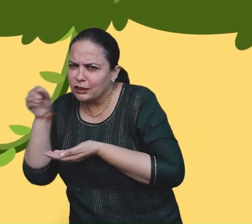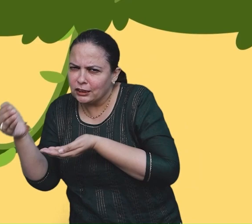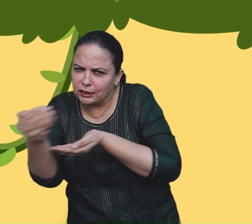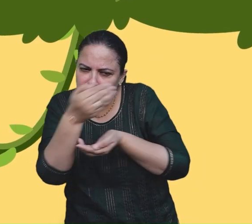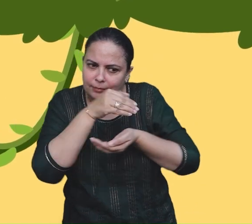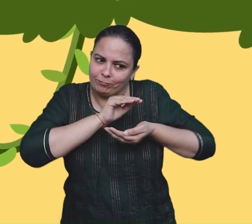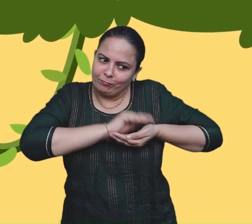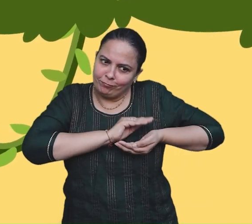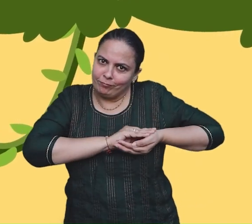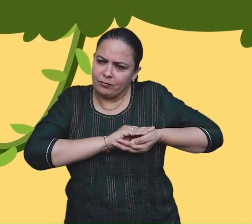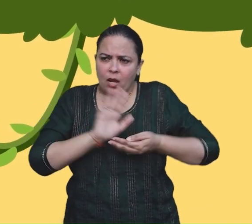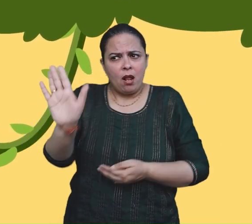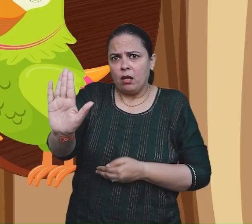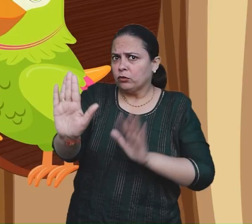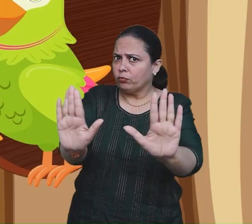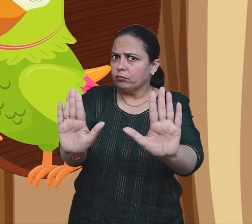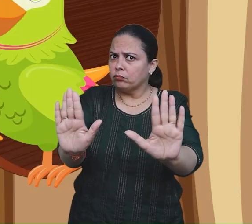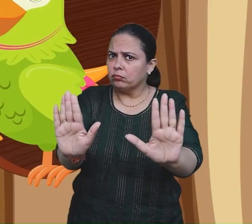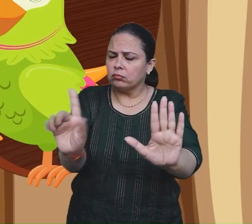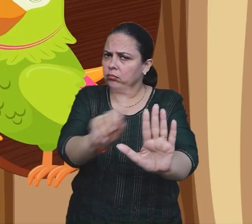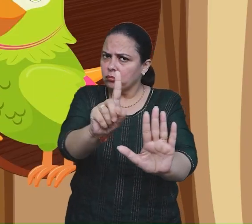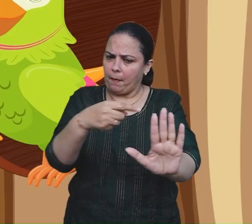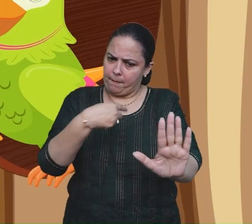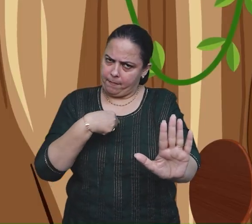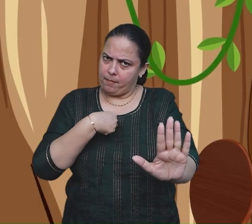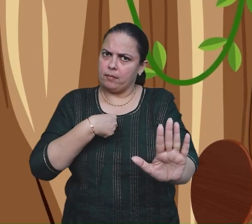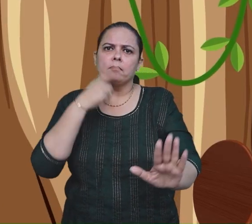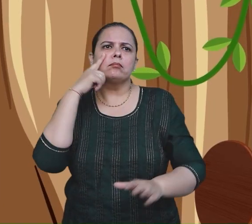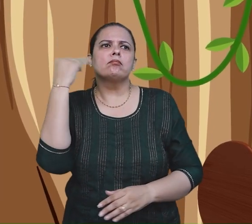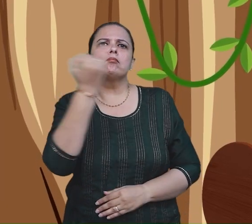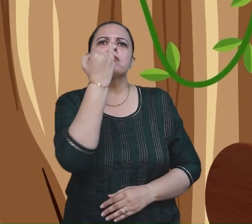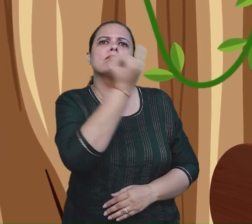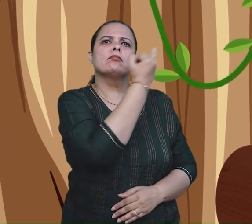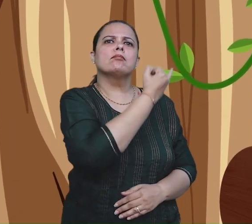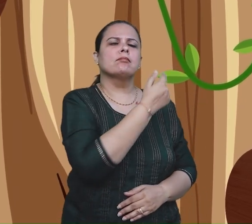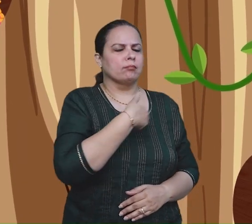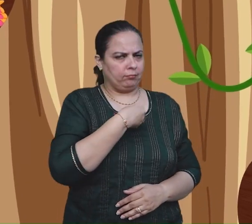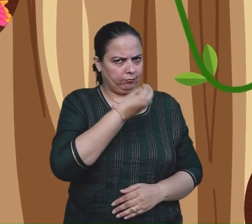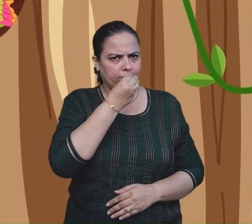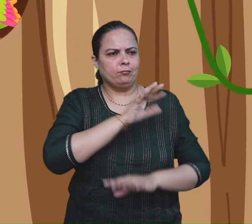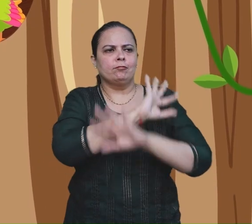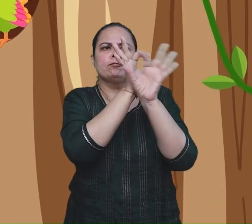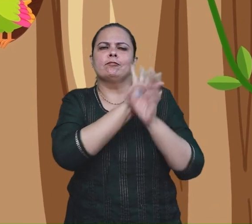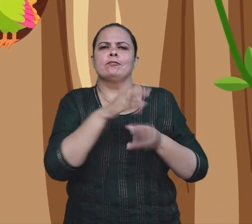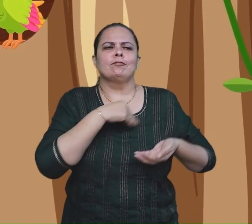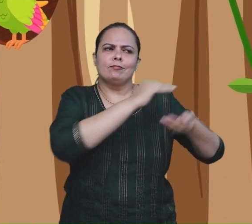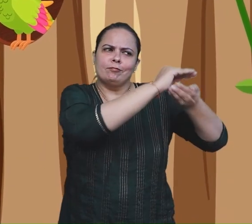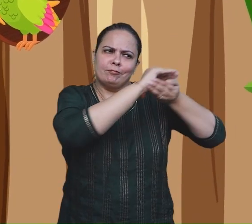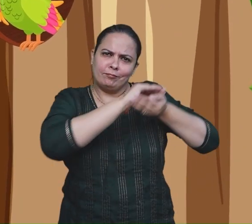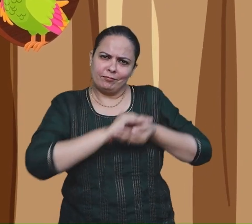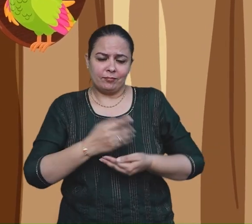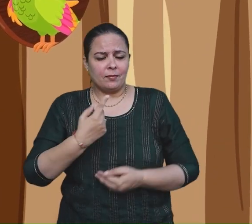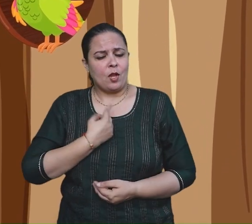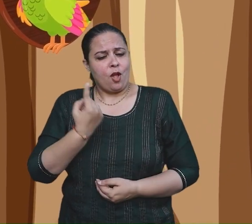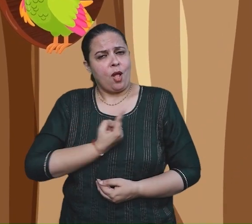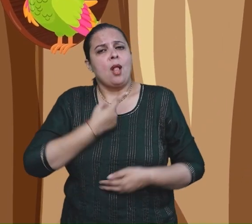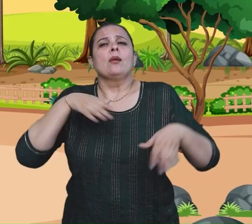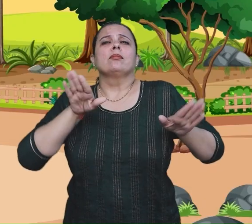से खाना लेने कोई नहीं जाएगा, बस मैं जाऊंगा, मैं जाऊंगा वो भी अकेले।